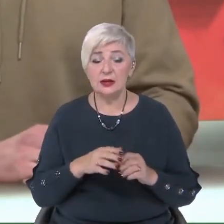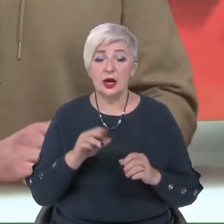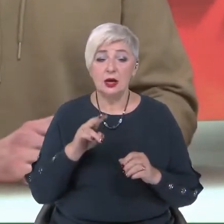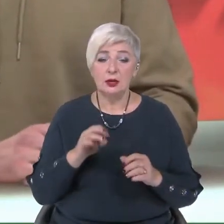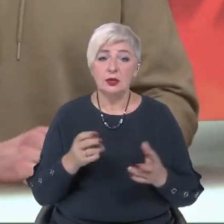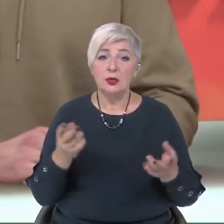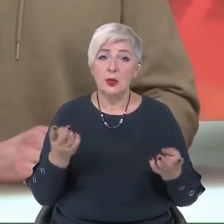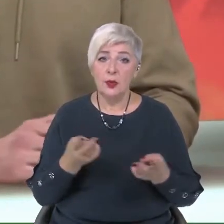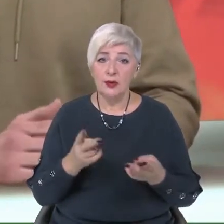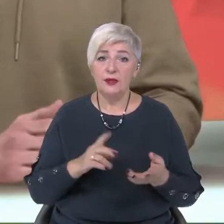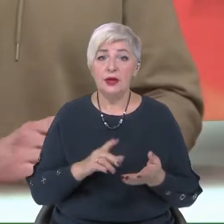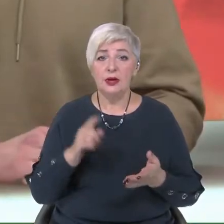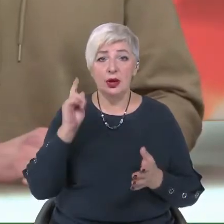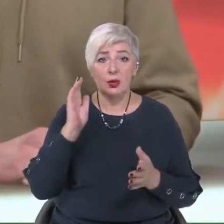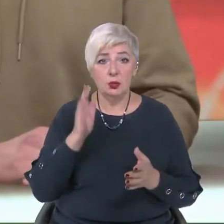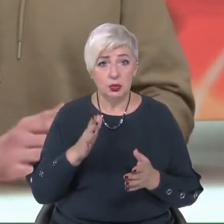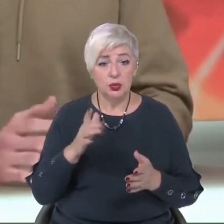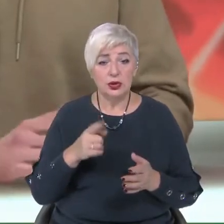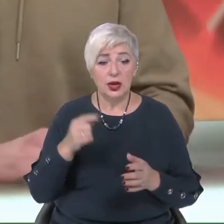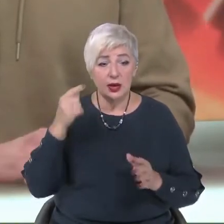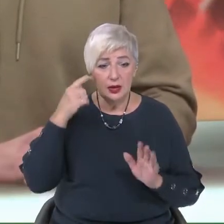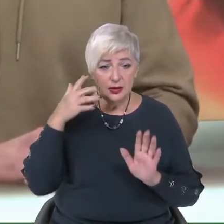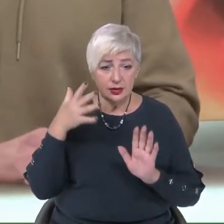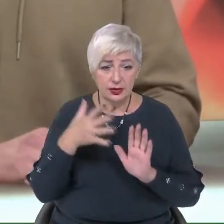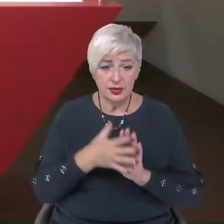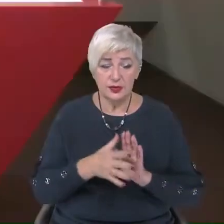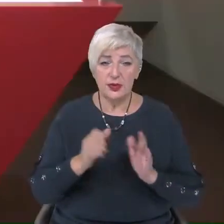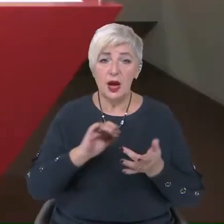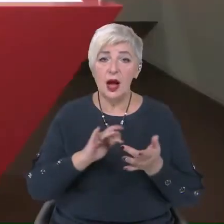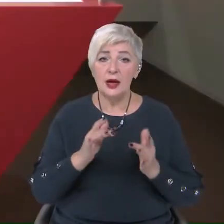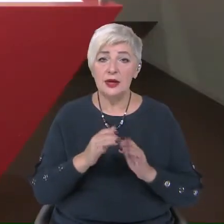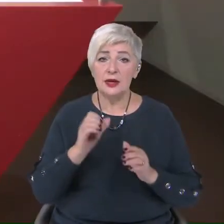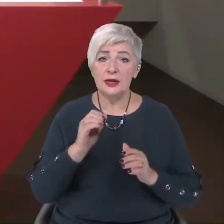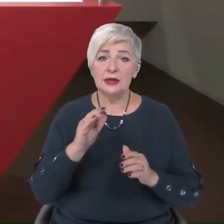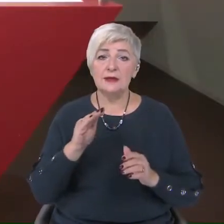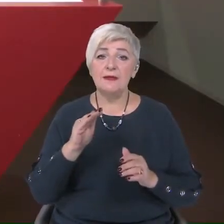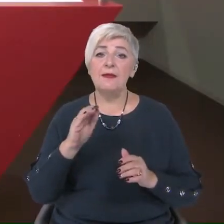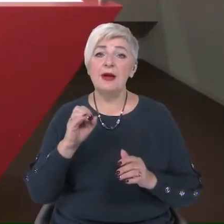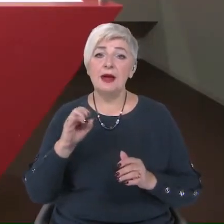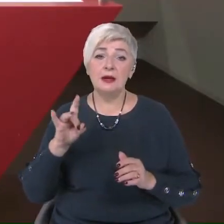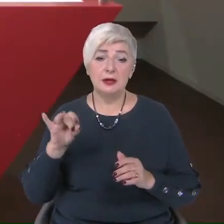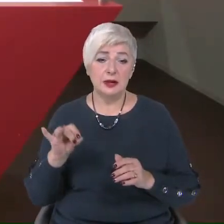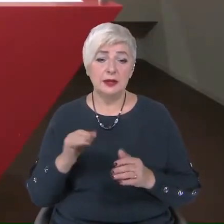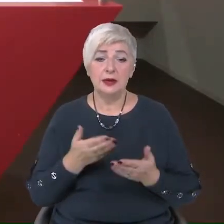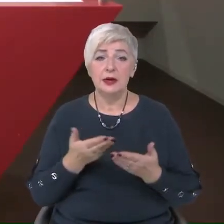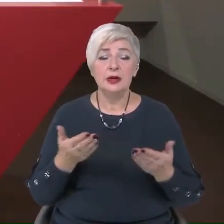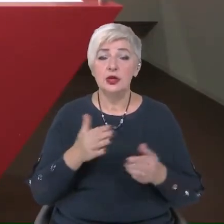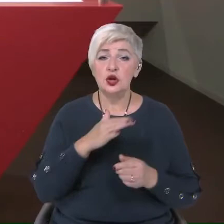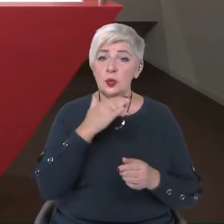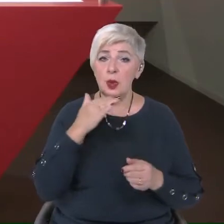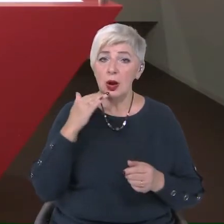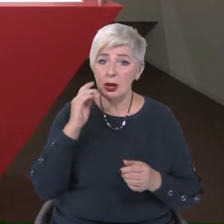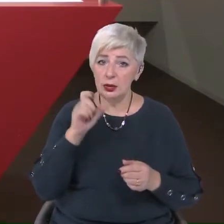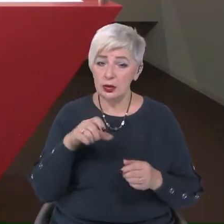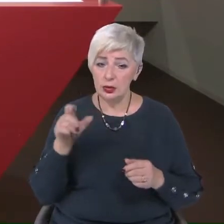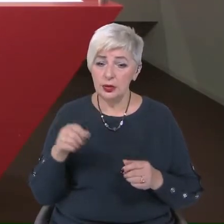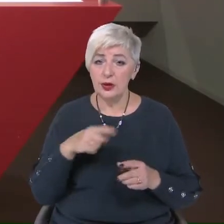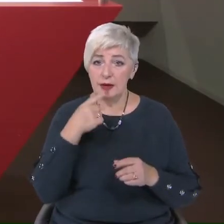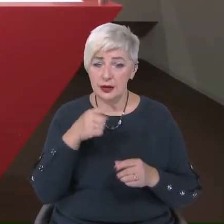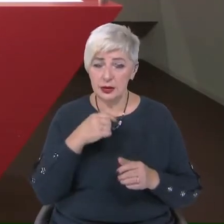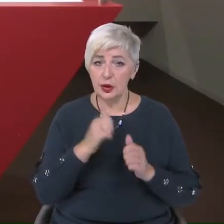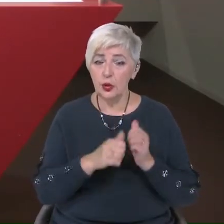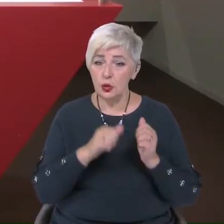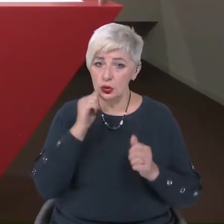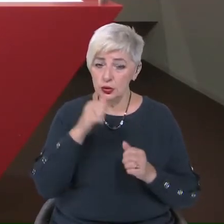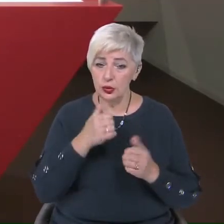повинна бути зрозумілою картина взагалі IT-сфери. Чи багато людей, якщо ви казали, що кожного року відбуваються такі курси,